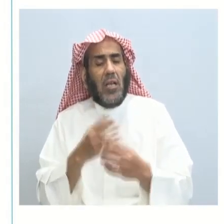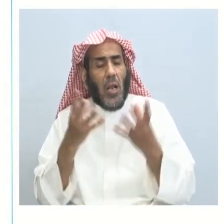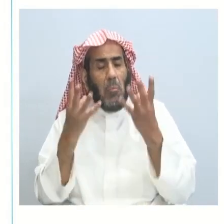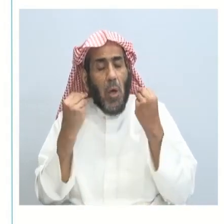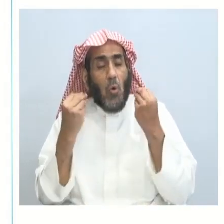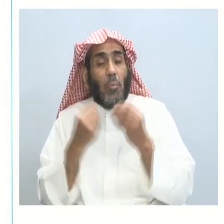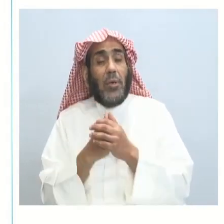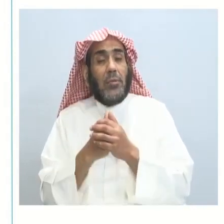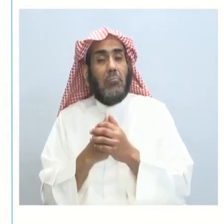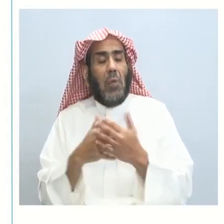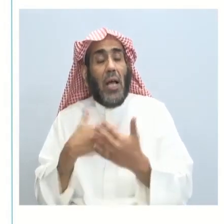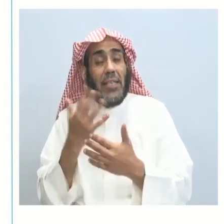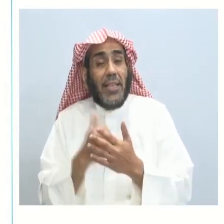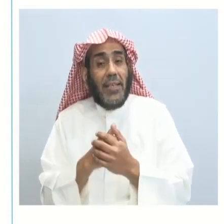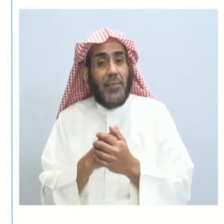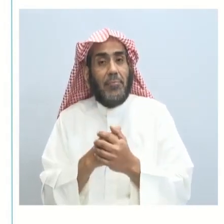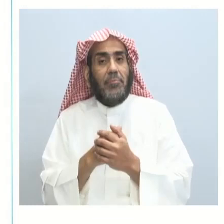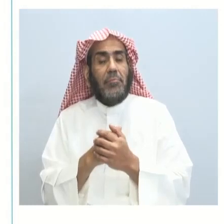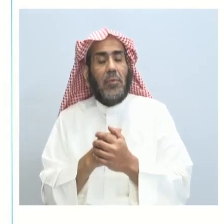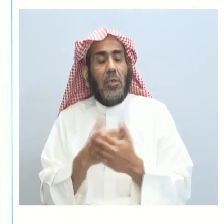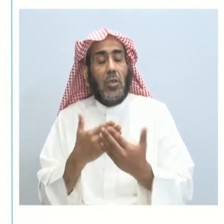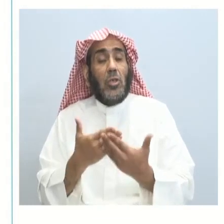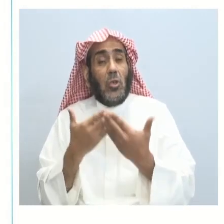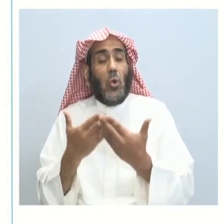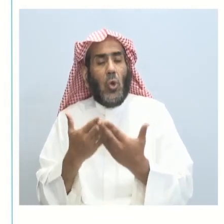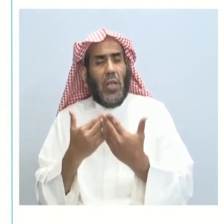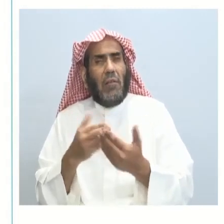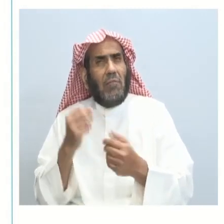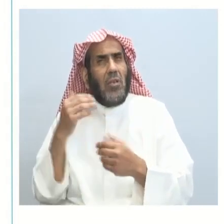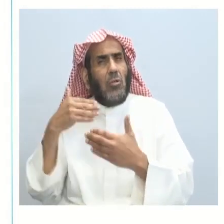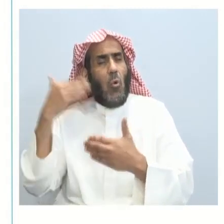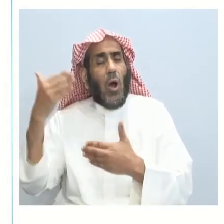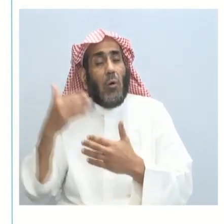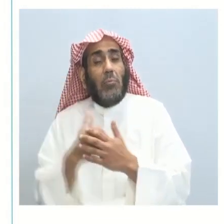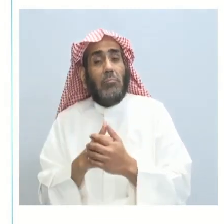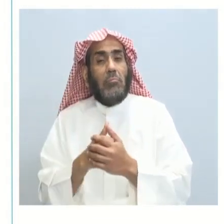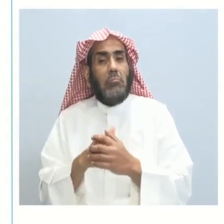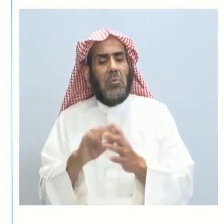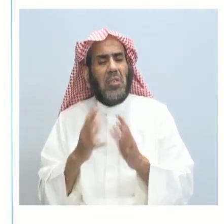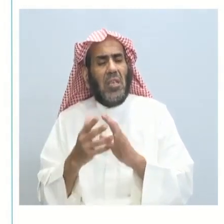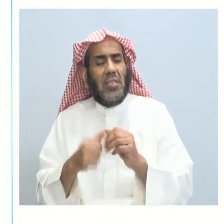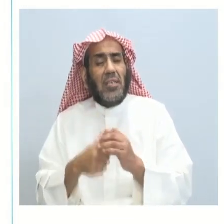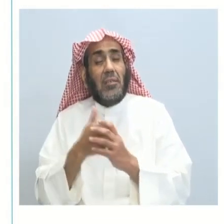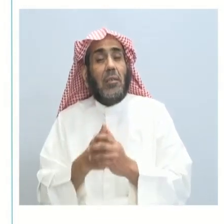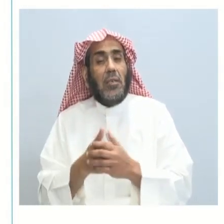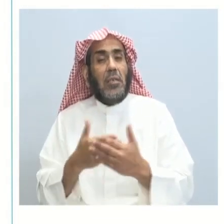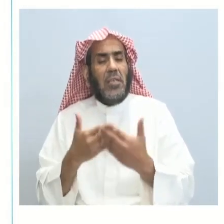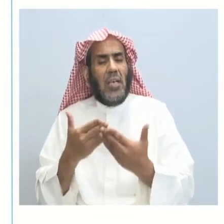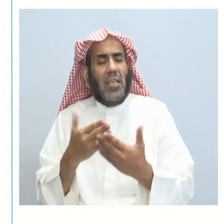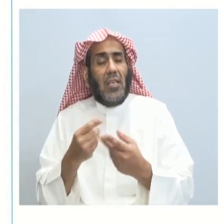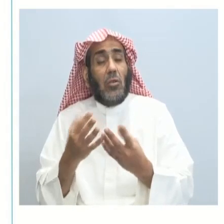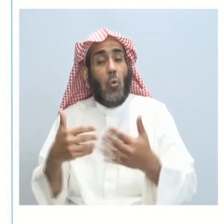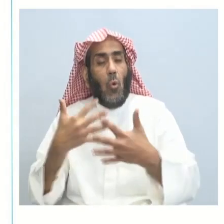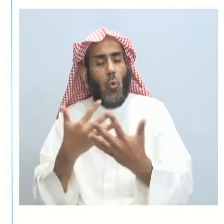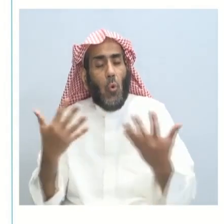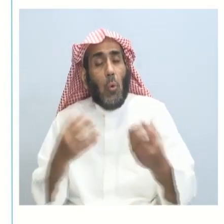المعلومات حديثه ستساعدنا في توقع نحن ذكرنا قد لا نستطيع تقدير عدد الحضور